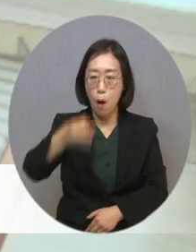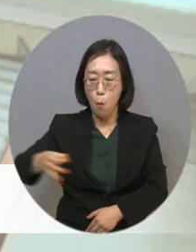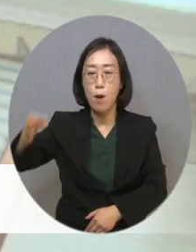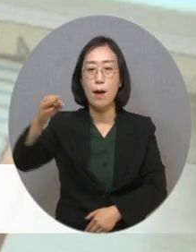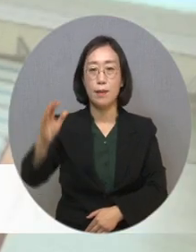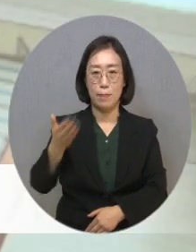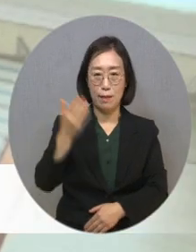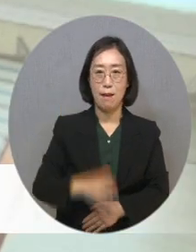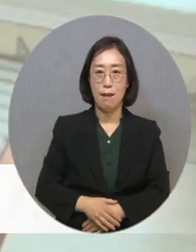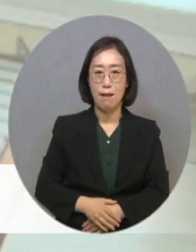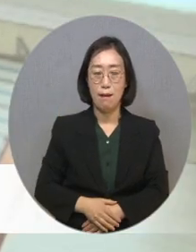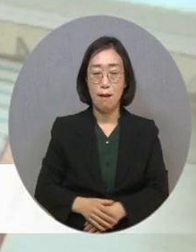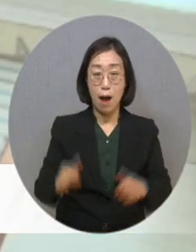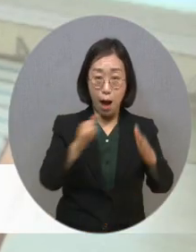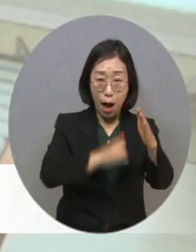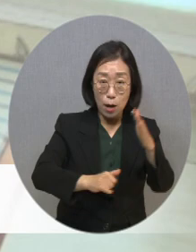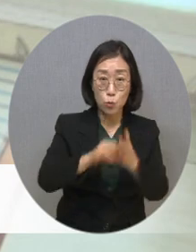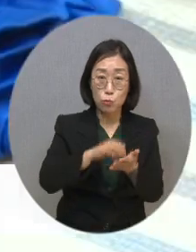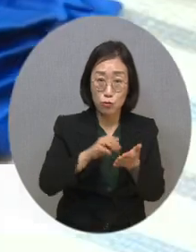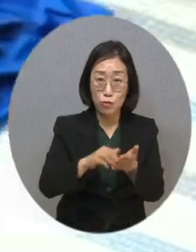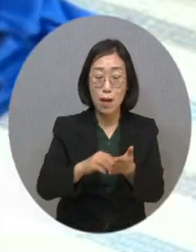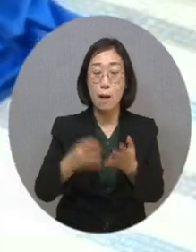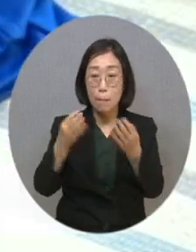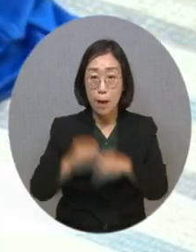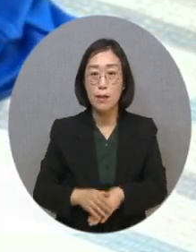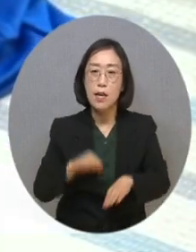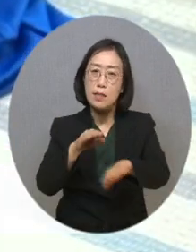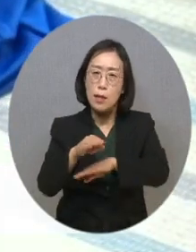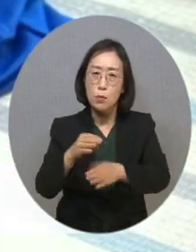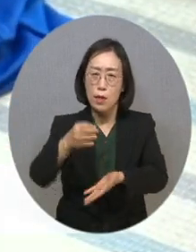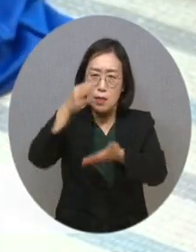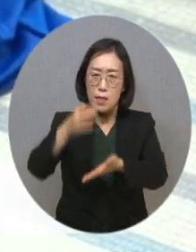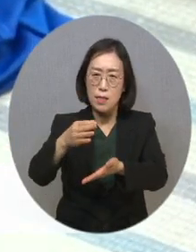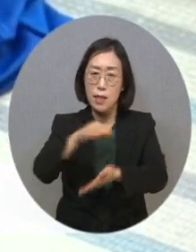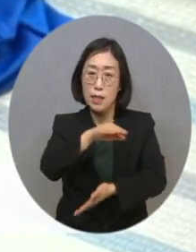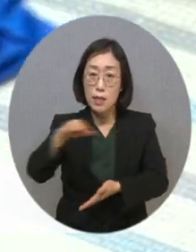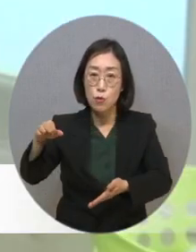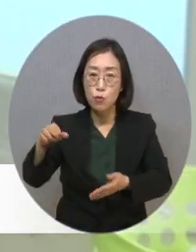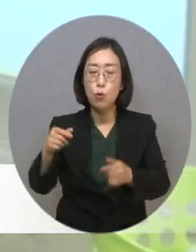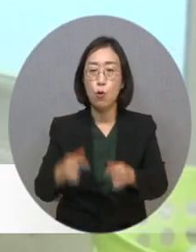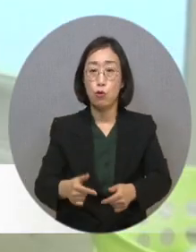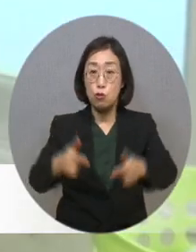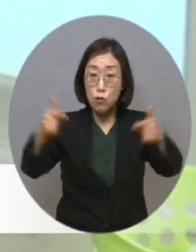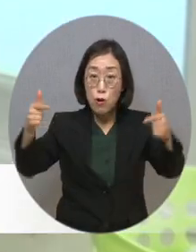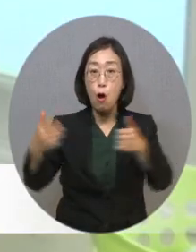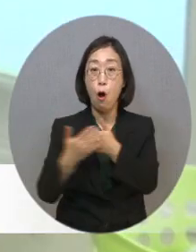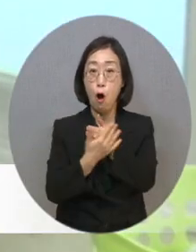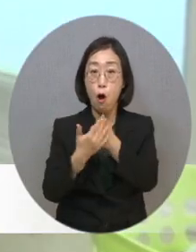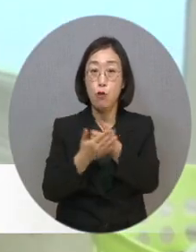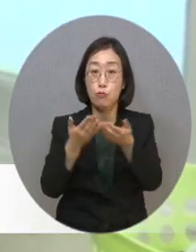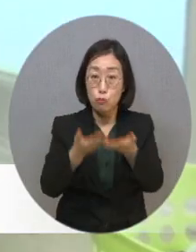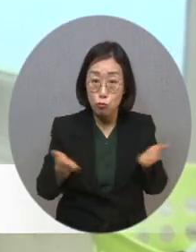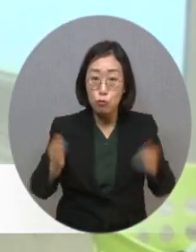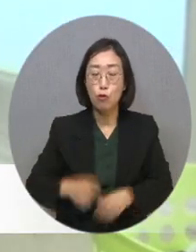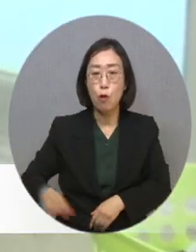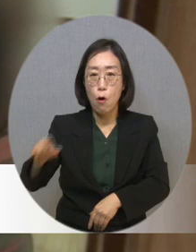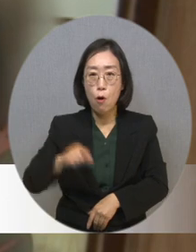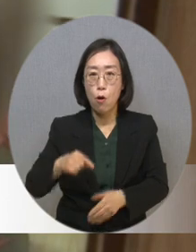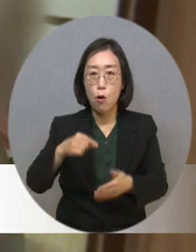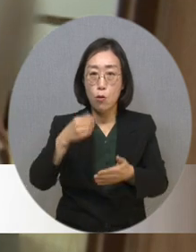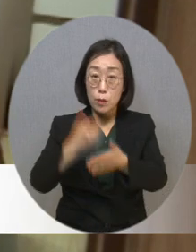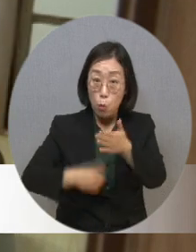이밖에도 다인 다자녀 가구 자동차 재산 기준을 완화하고 청년 수급자에 대한 근로와 사업소득 공제